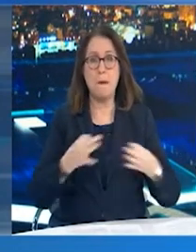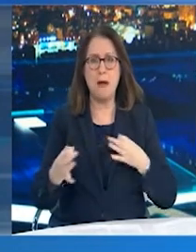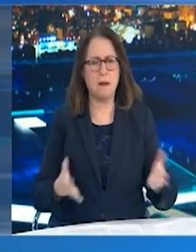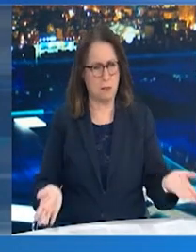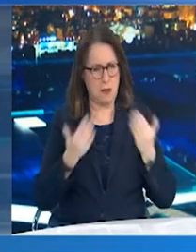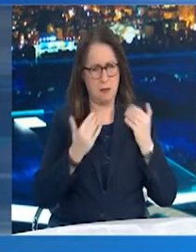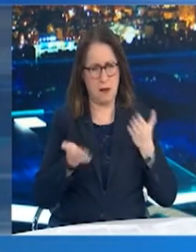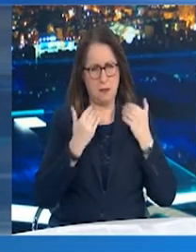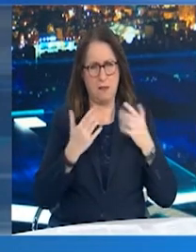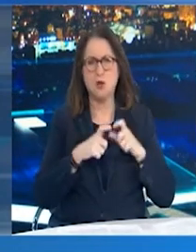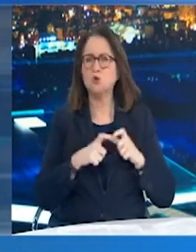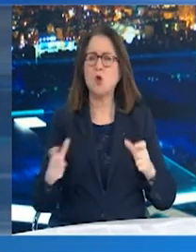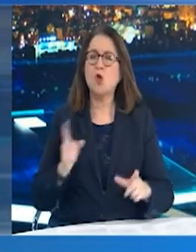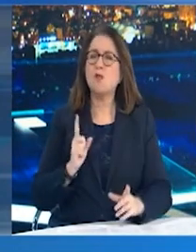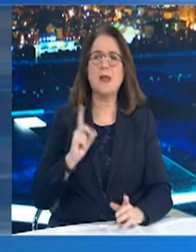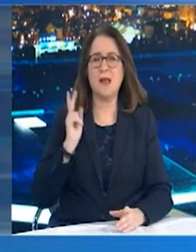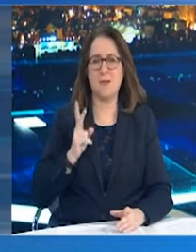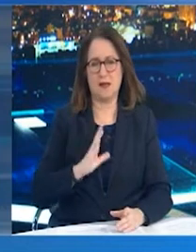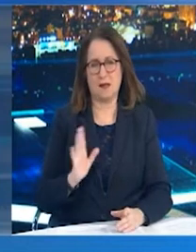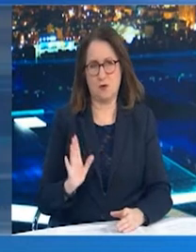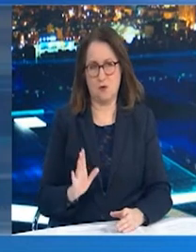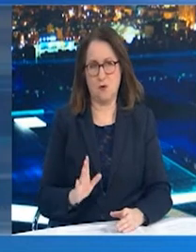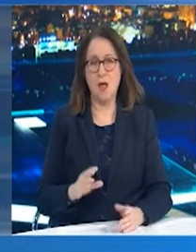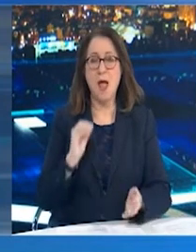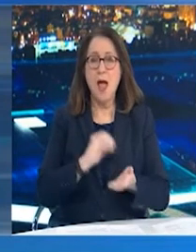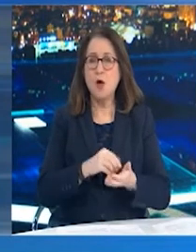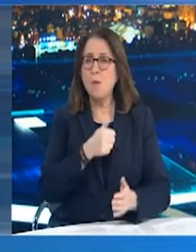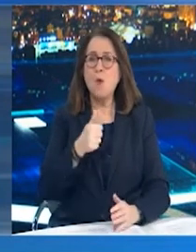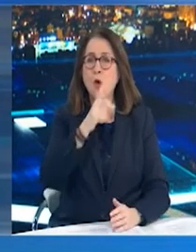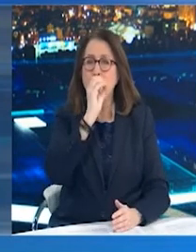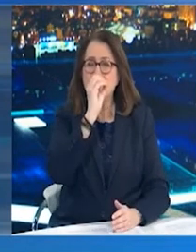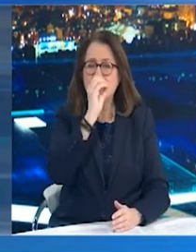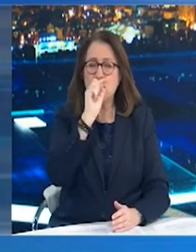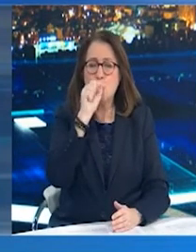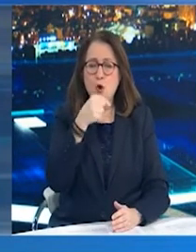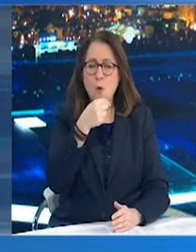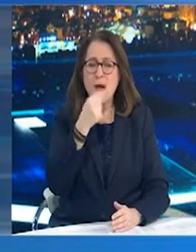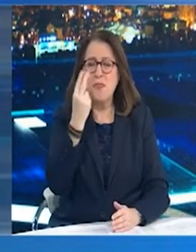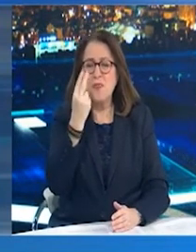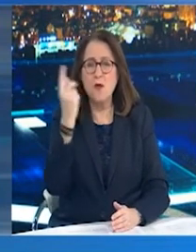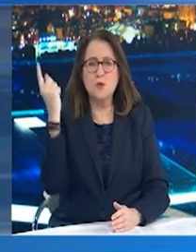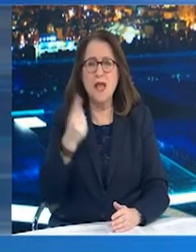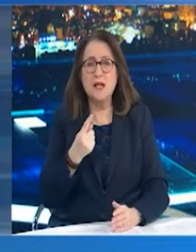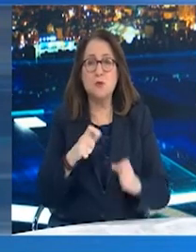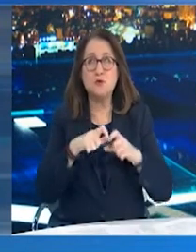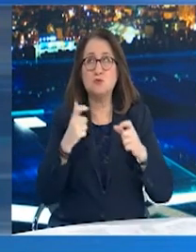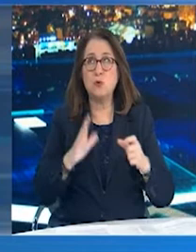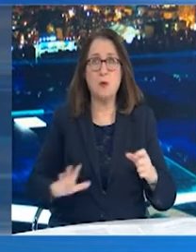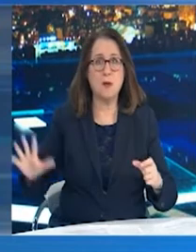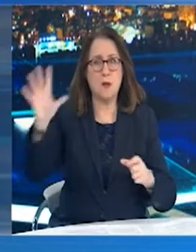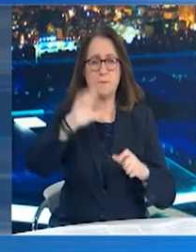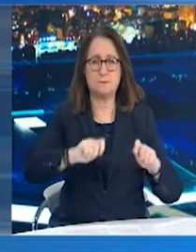Παιδείας σχετικά με τα κρούσματα στα δημοτικά σχολεία μας δείχνουν ότι μόλις 0,2% των τμήματων στην επικράτεια είναι σε